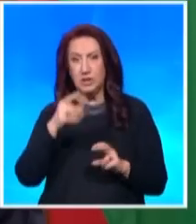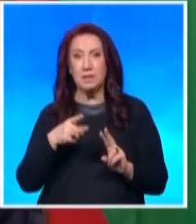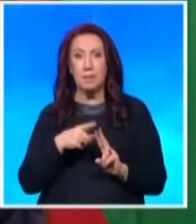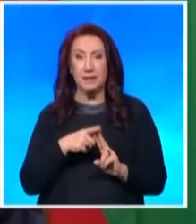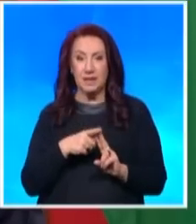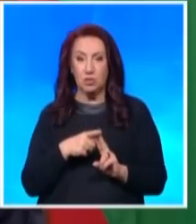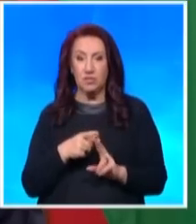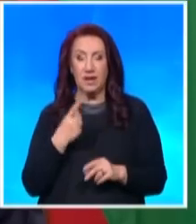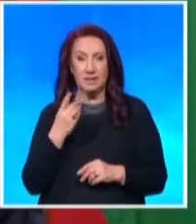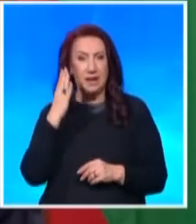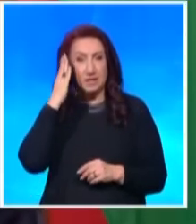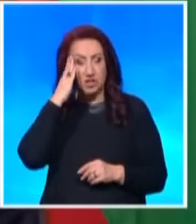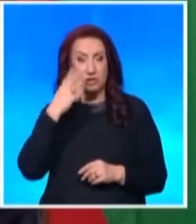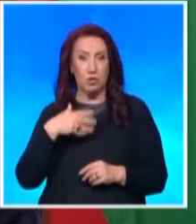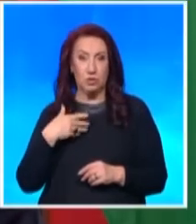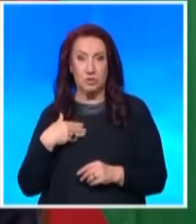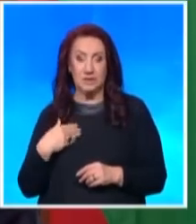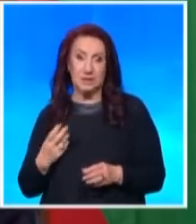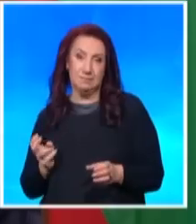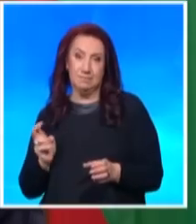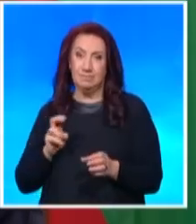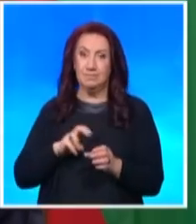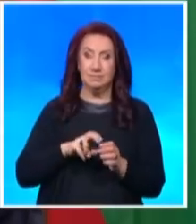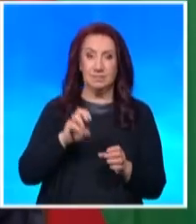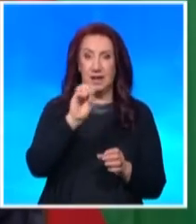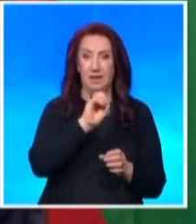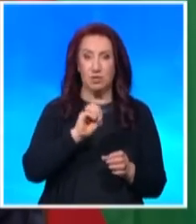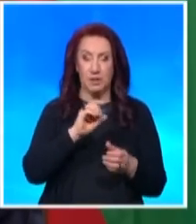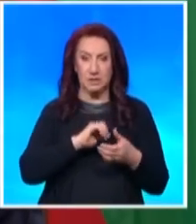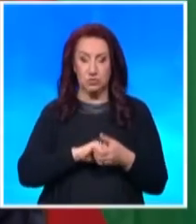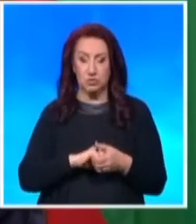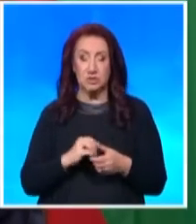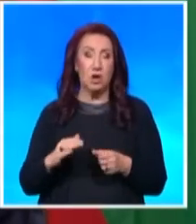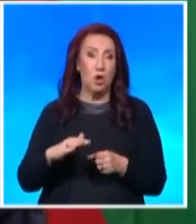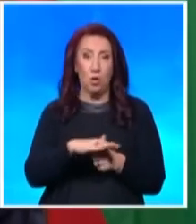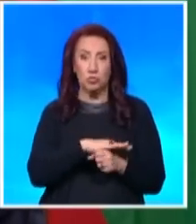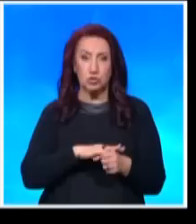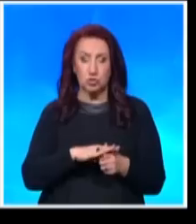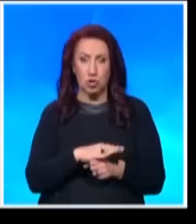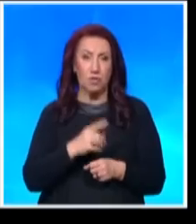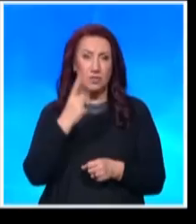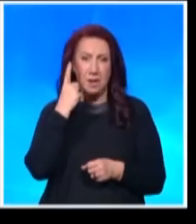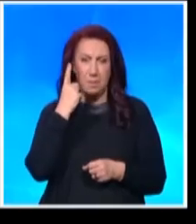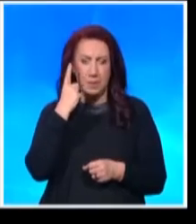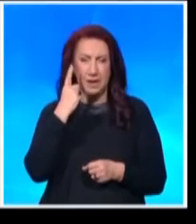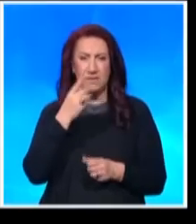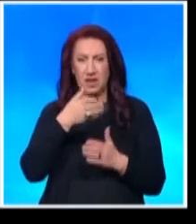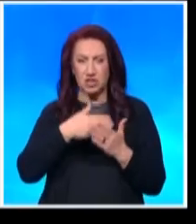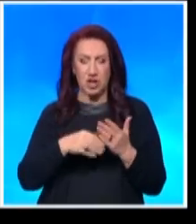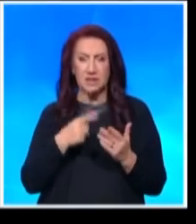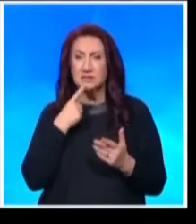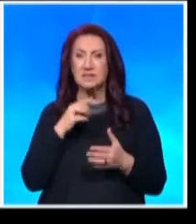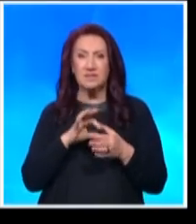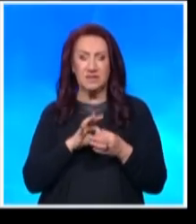към Европейския съюз, основната първа глава, както знаете от преговорите, е върховенство на закона. Най-разумно е в